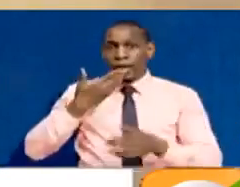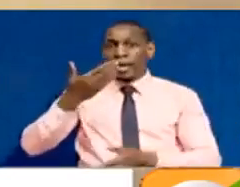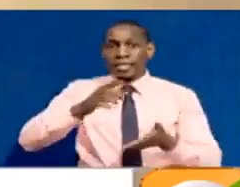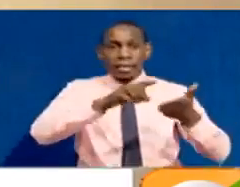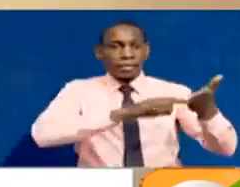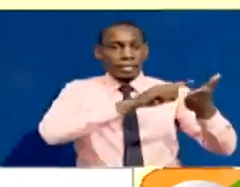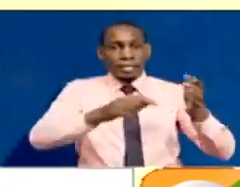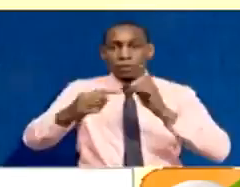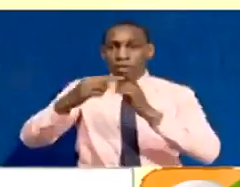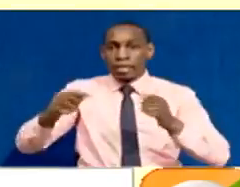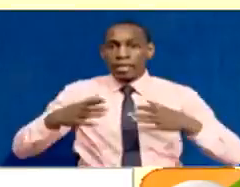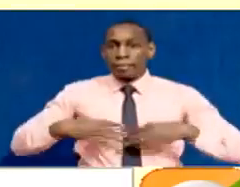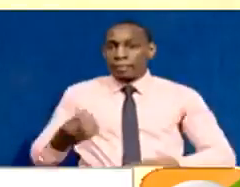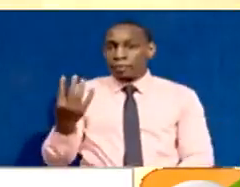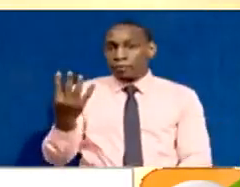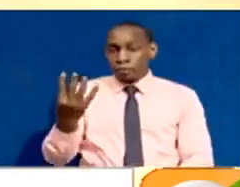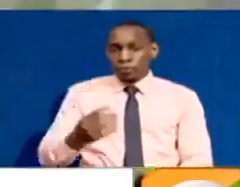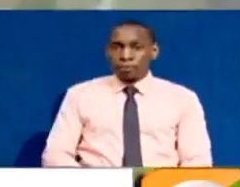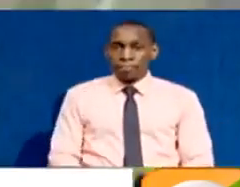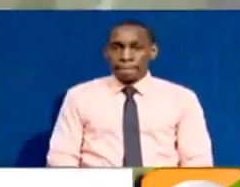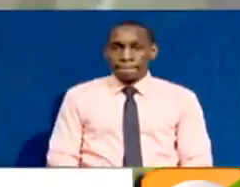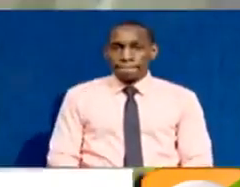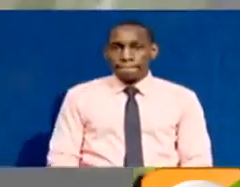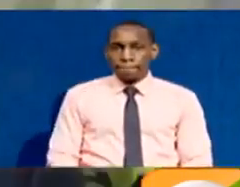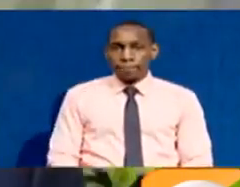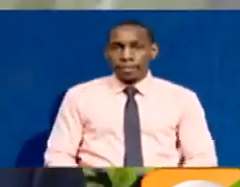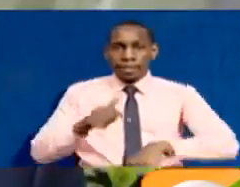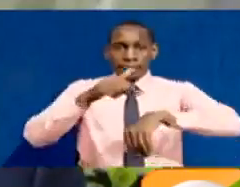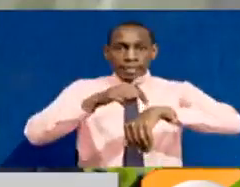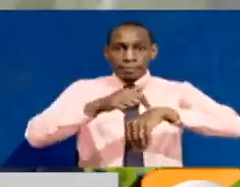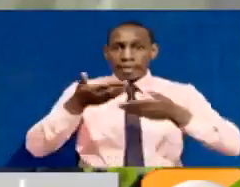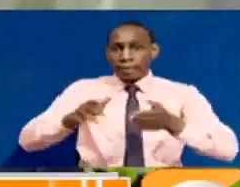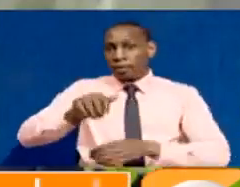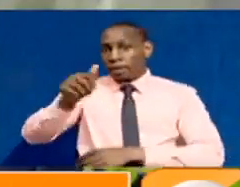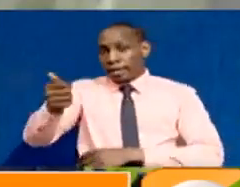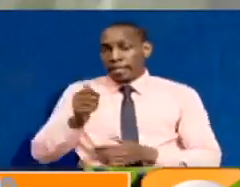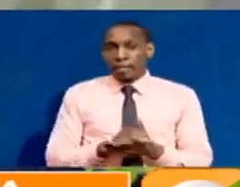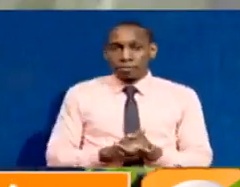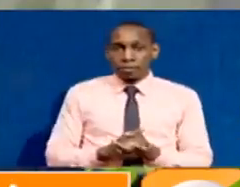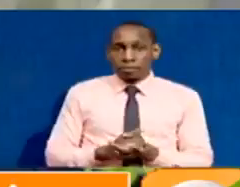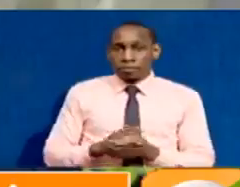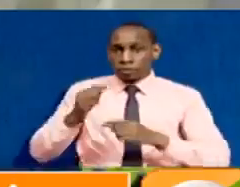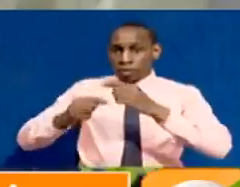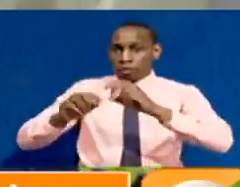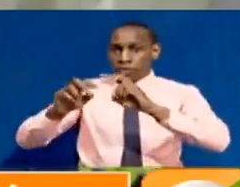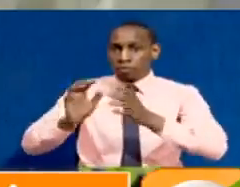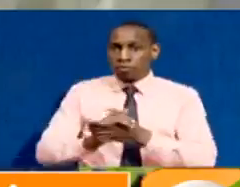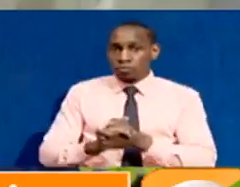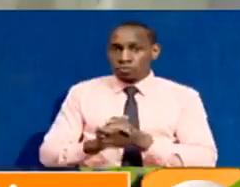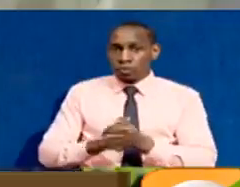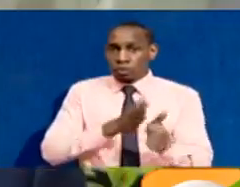kujibu mashtaka ya mauaji ya watu wanne Marani. Kwa saa hii bado kuna wengine ambao tunashughulikia